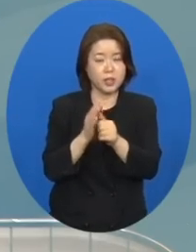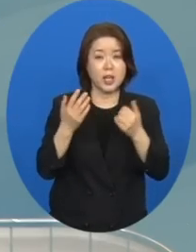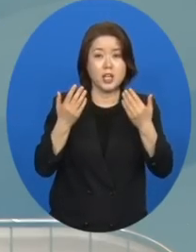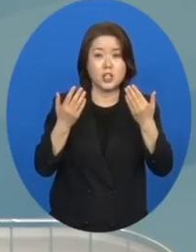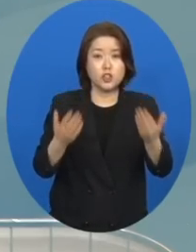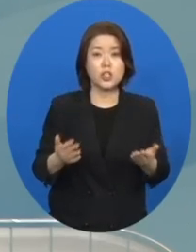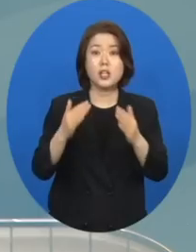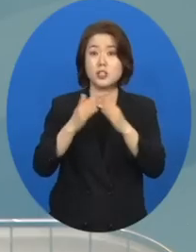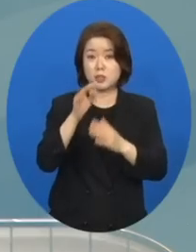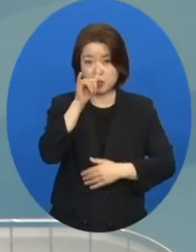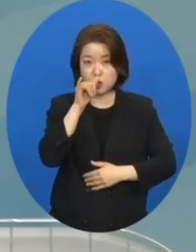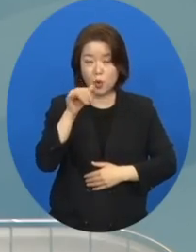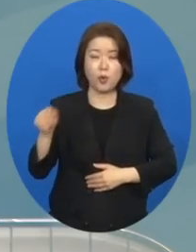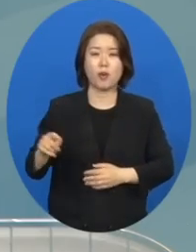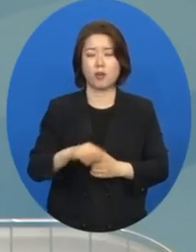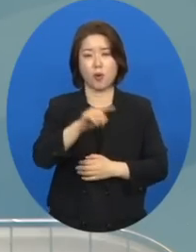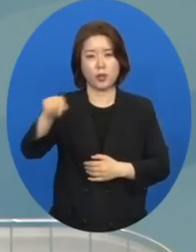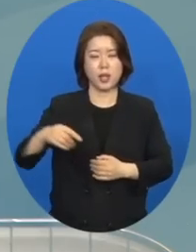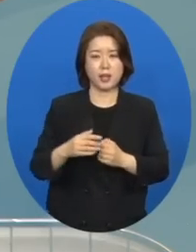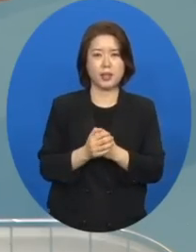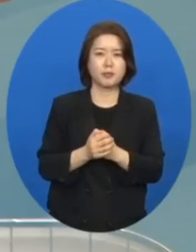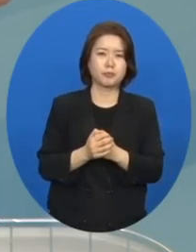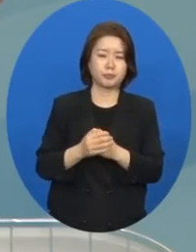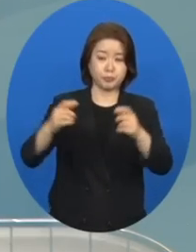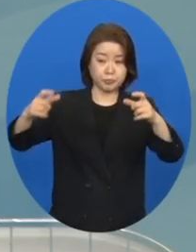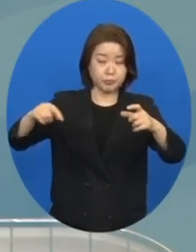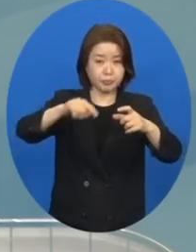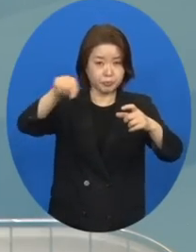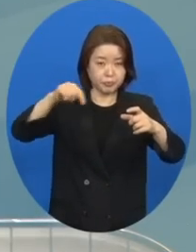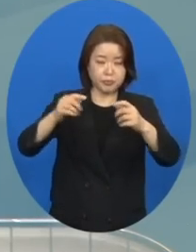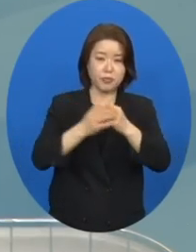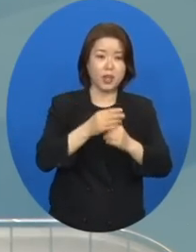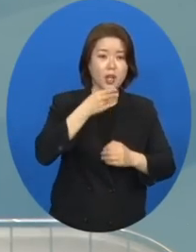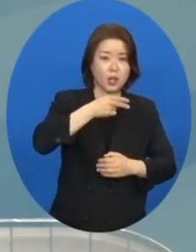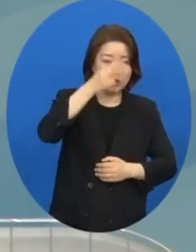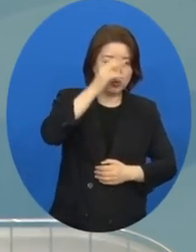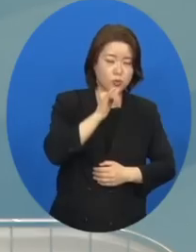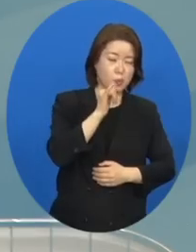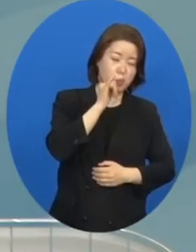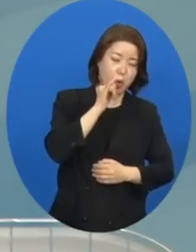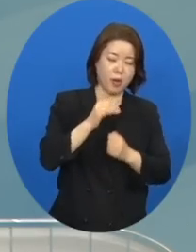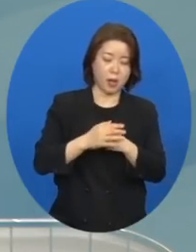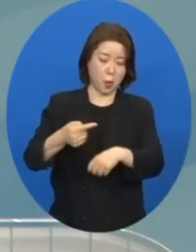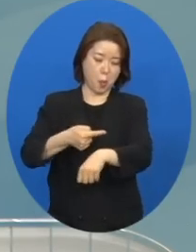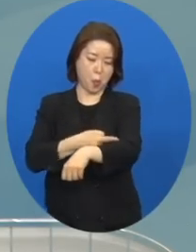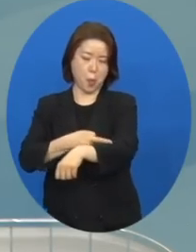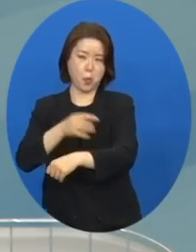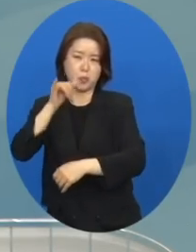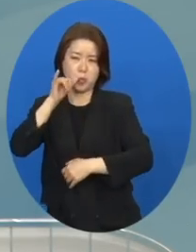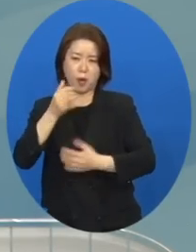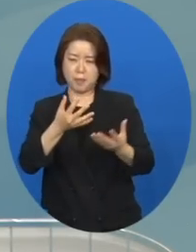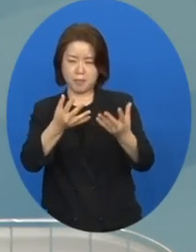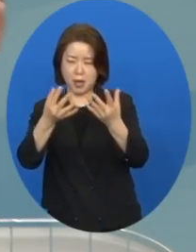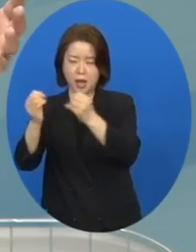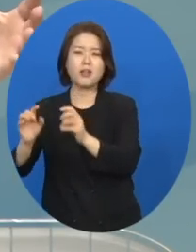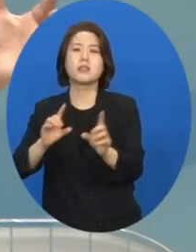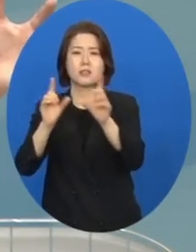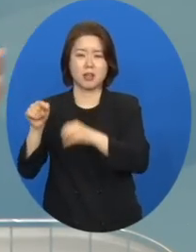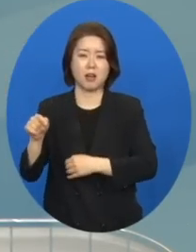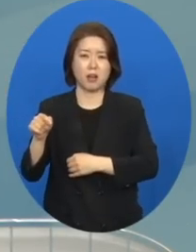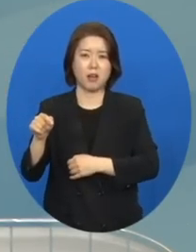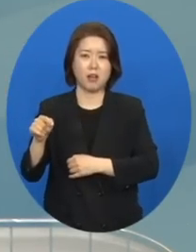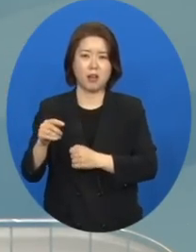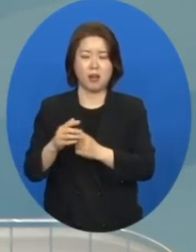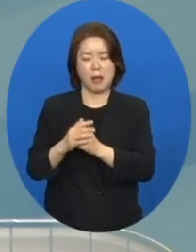적이 있습니다 놀 스캔 자 3g 여기인데요 거기는 술 중독자와 마약 중독자들의 참 많이 사는 동네 그저 황폐 한